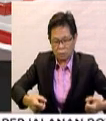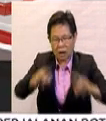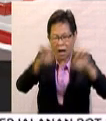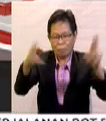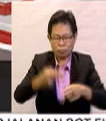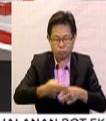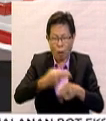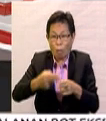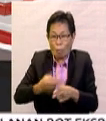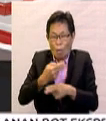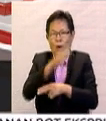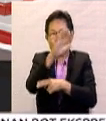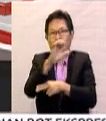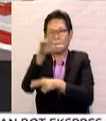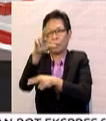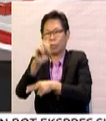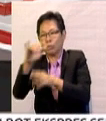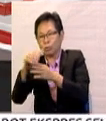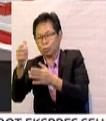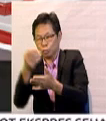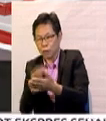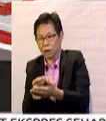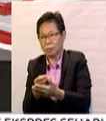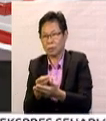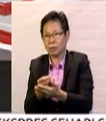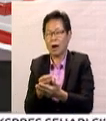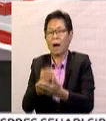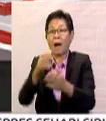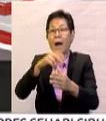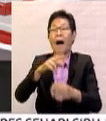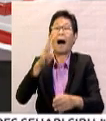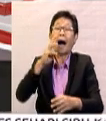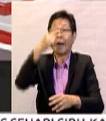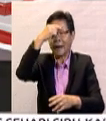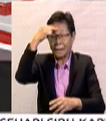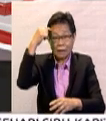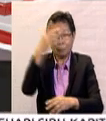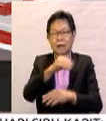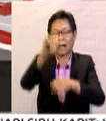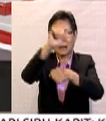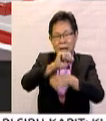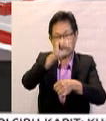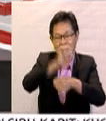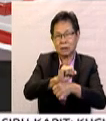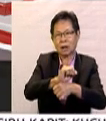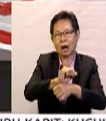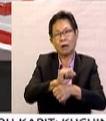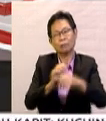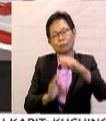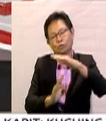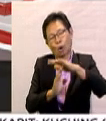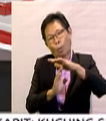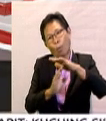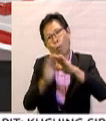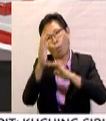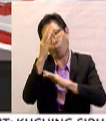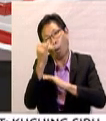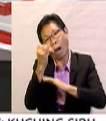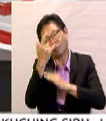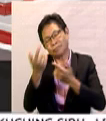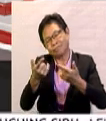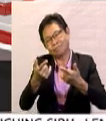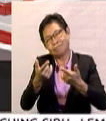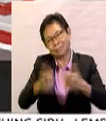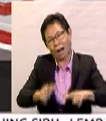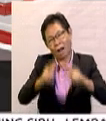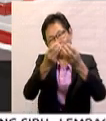pintas bernilai RM530 juta di Air Hitam yang kerja-kerjanya dihentikan sementara akibat kejadian tanah